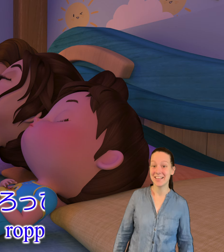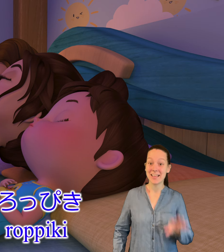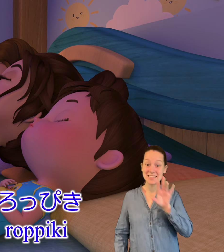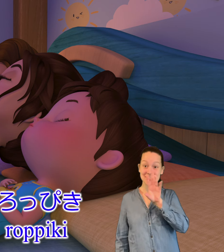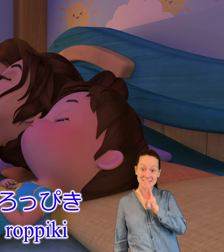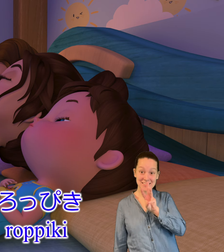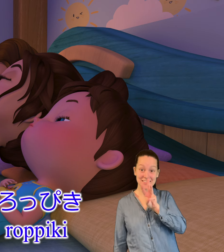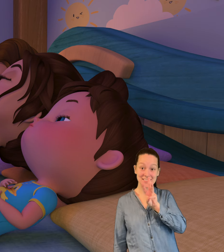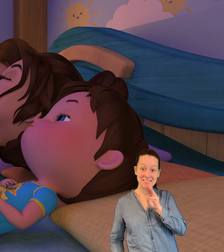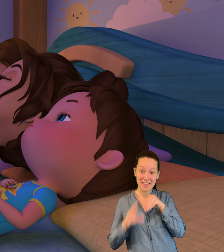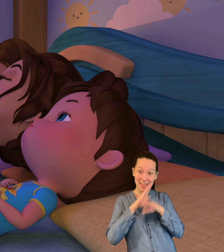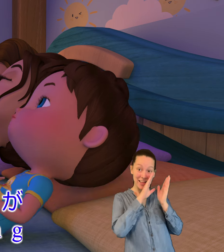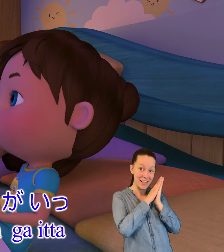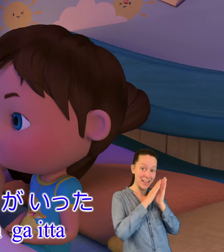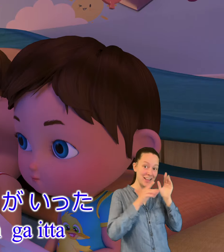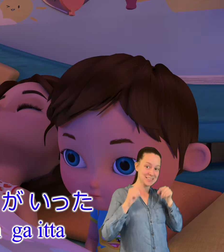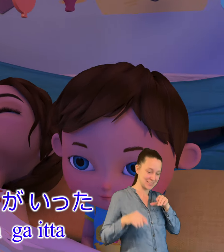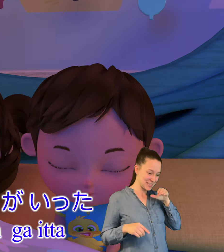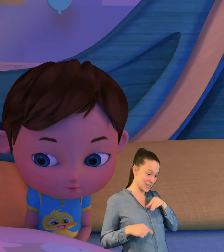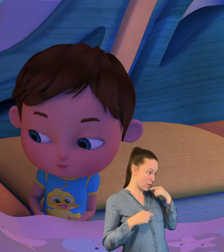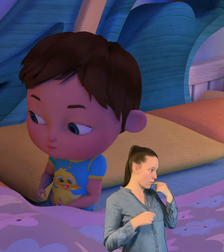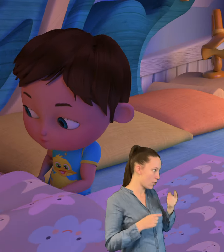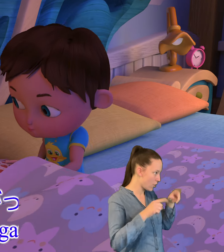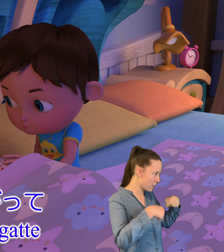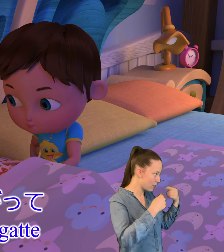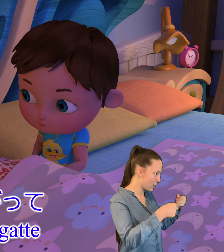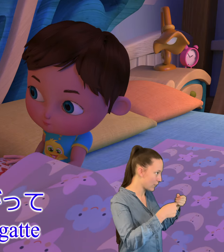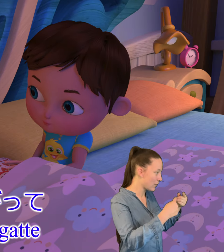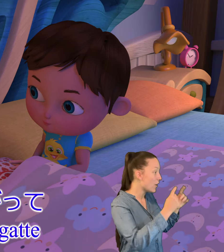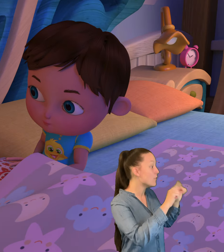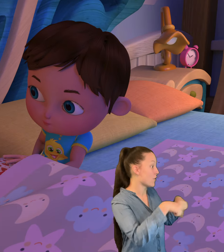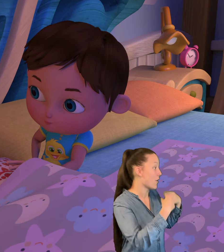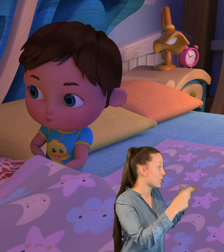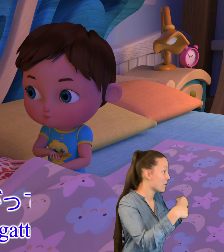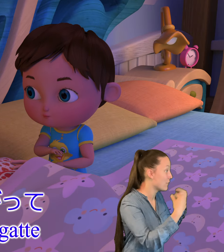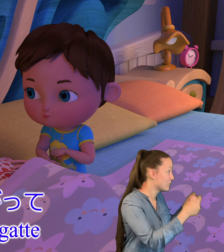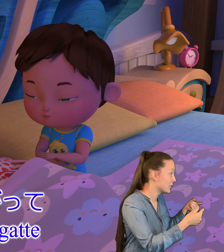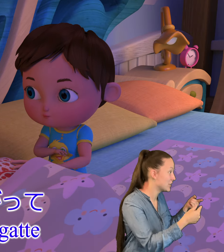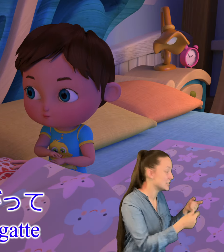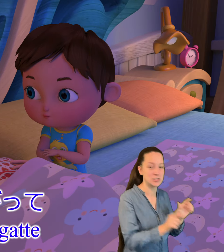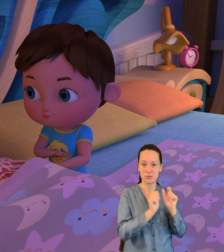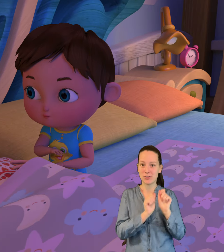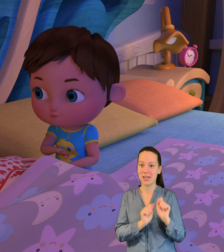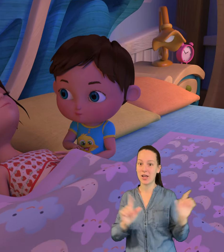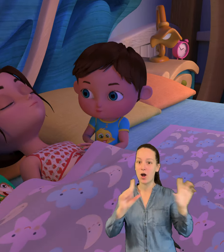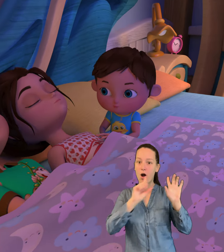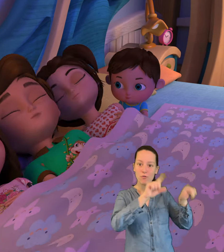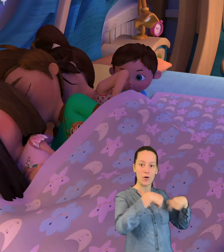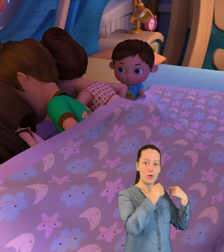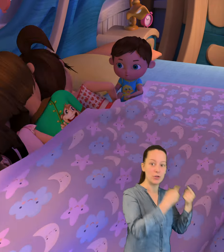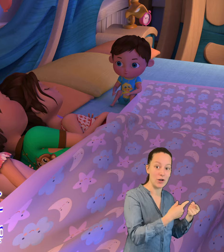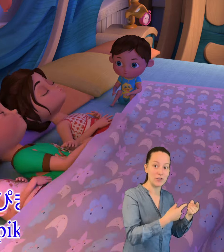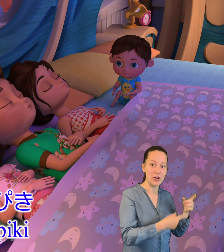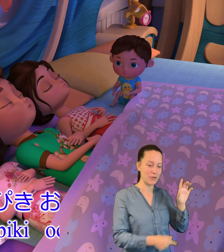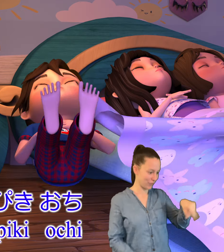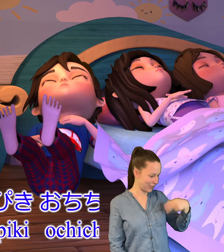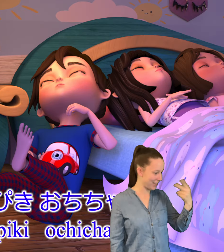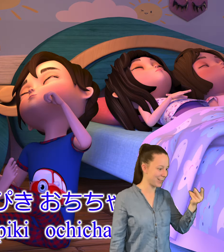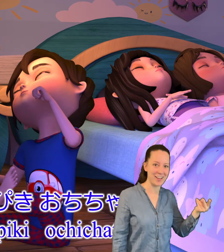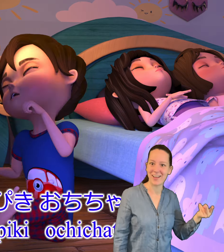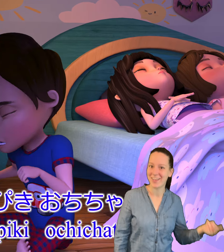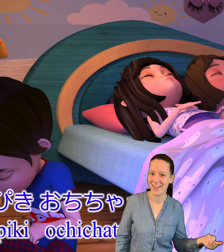ベッドに6匹ちびちゃんが行った転がって転がって転がったら1